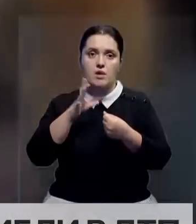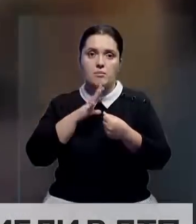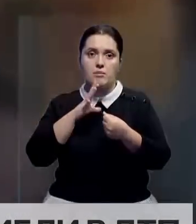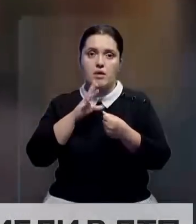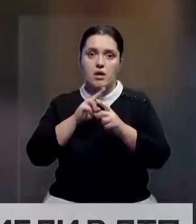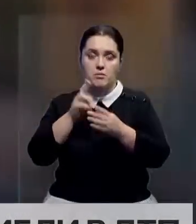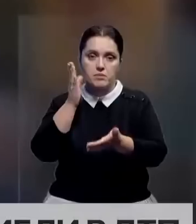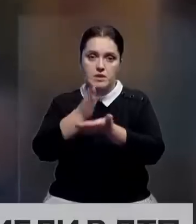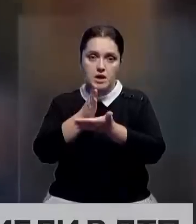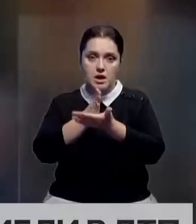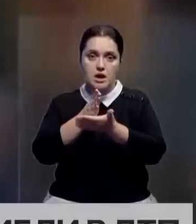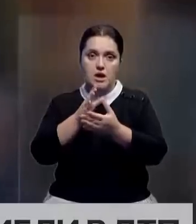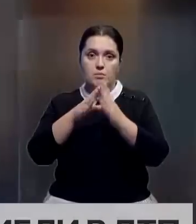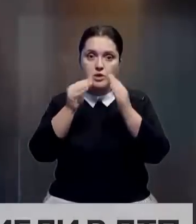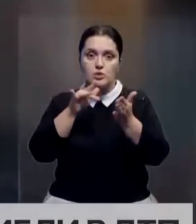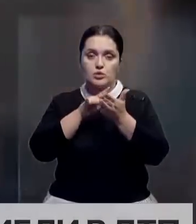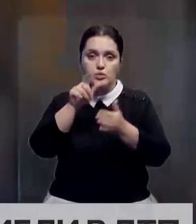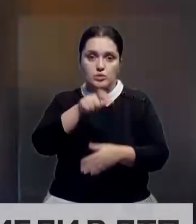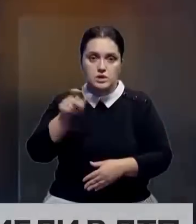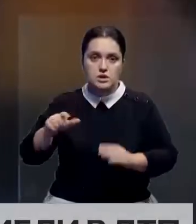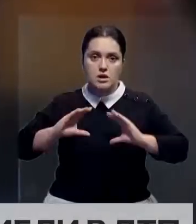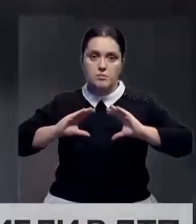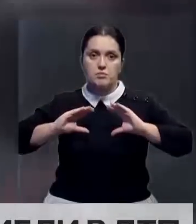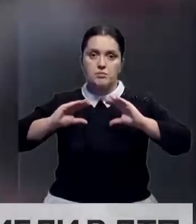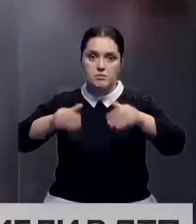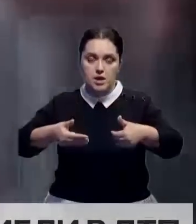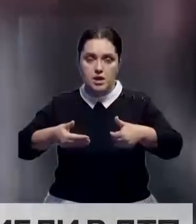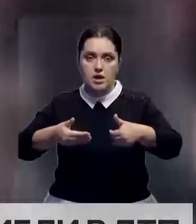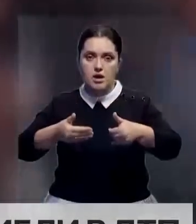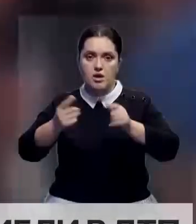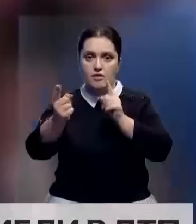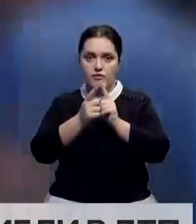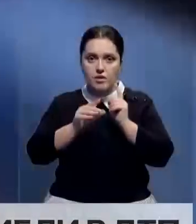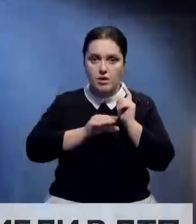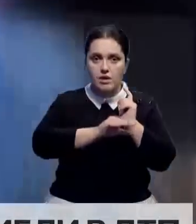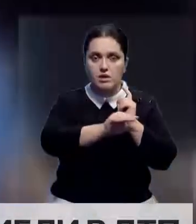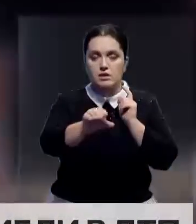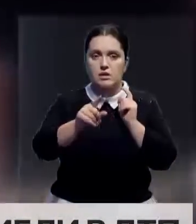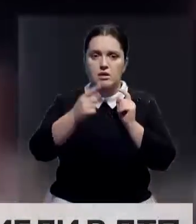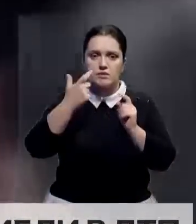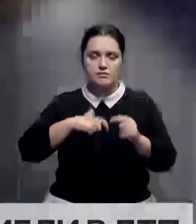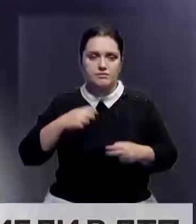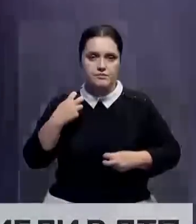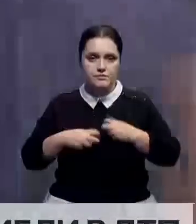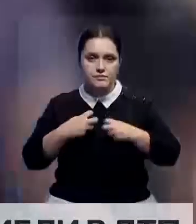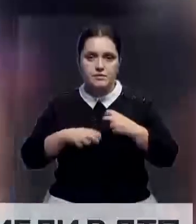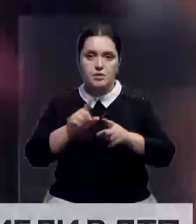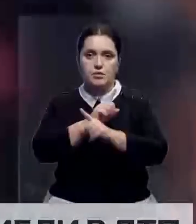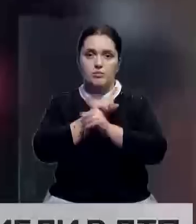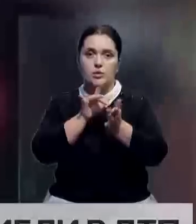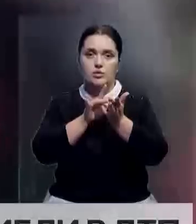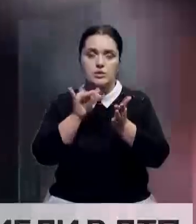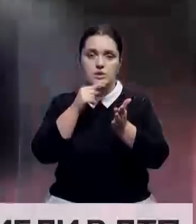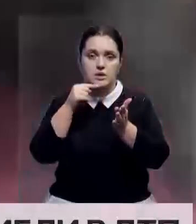же направлении. В результате машина с туристами перевернулась и выехала на встречную полосу. От полученных травм скончалась также туристка